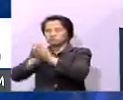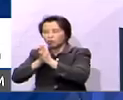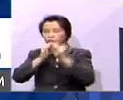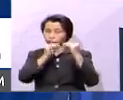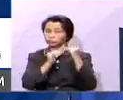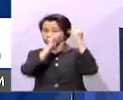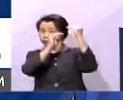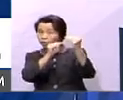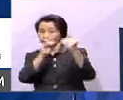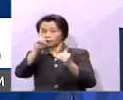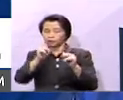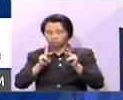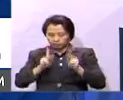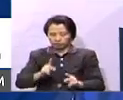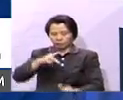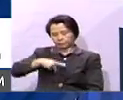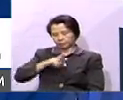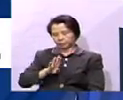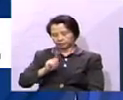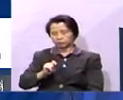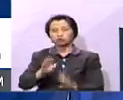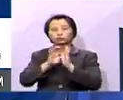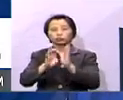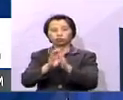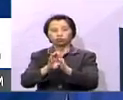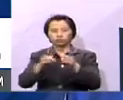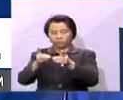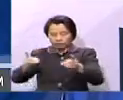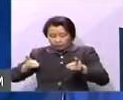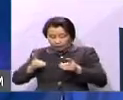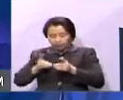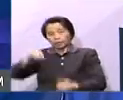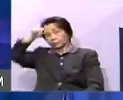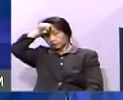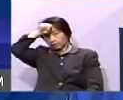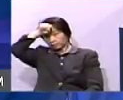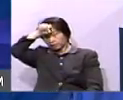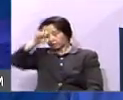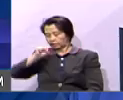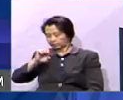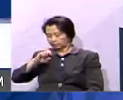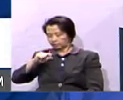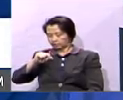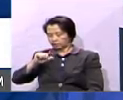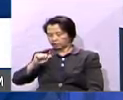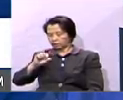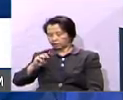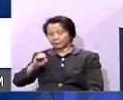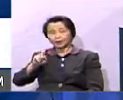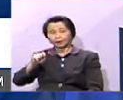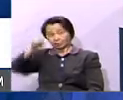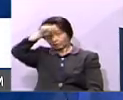taraf sesuatu pihak berkuasa tempatan contoh Majlis daerah segamat kepada Hari ini kita akan membuat